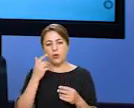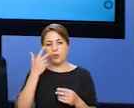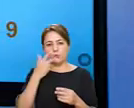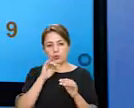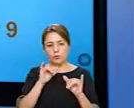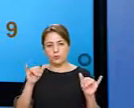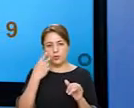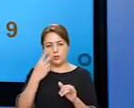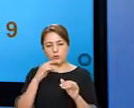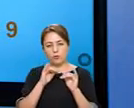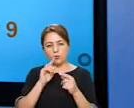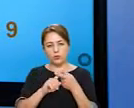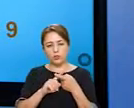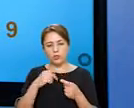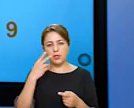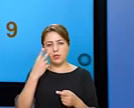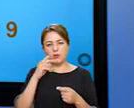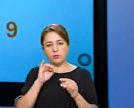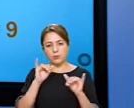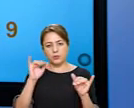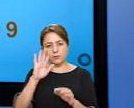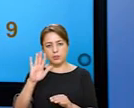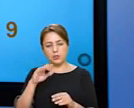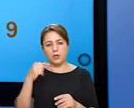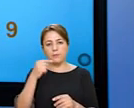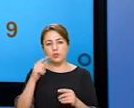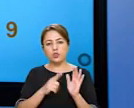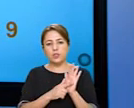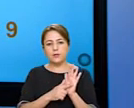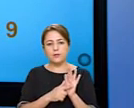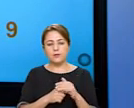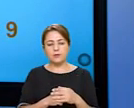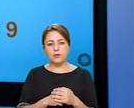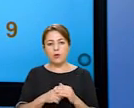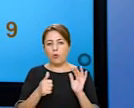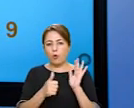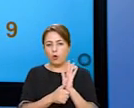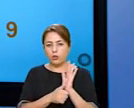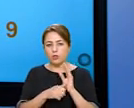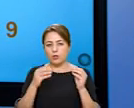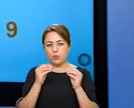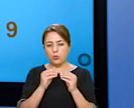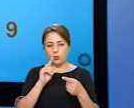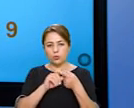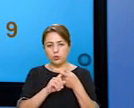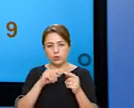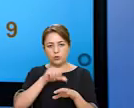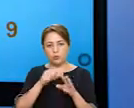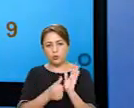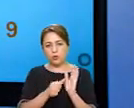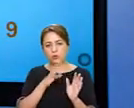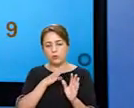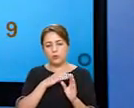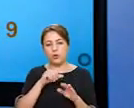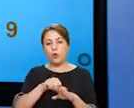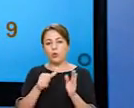ko'paytirilgan 2 qo'shilgan 2 ko'paytirilgan 5 -7. 6 ga 10 ni qo'shamiz, 16 hosil